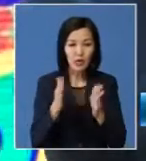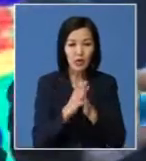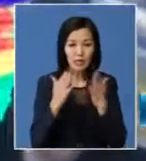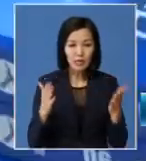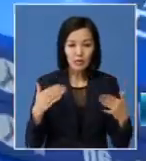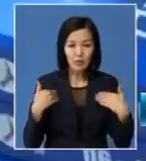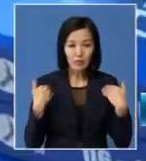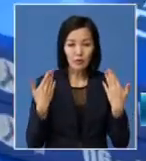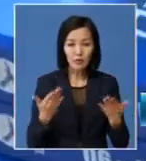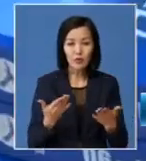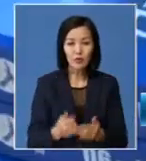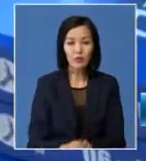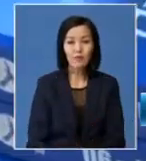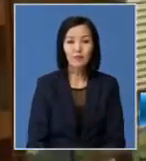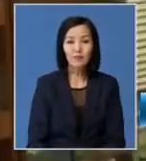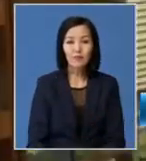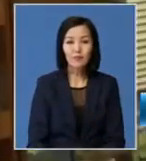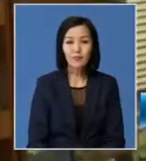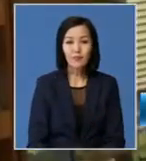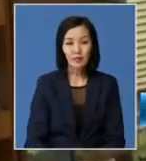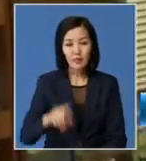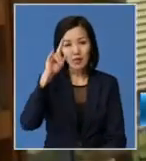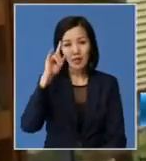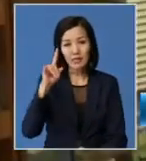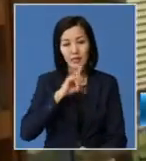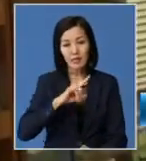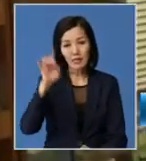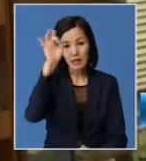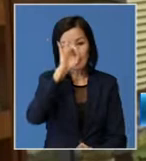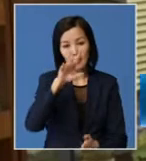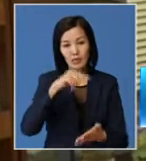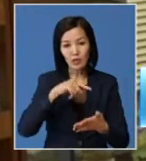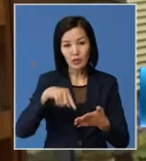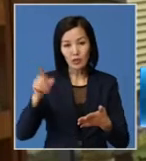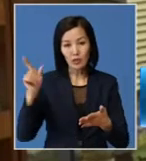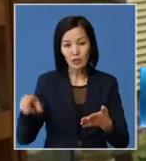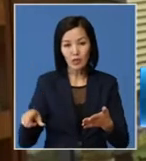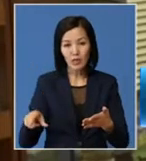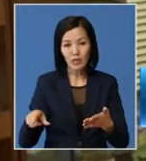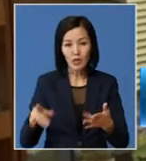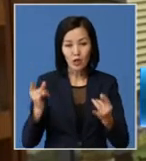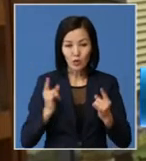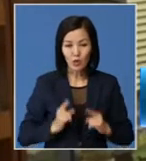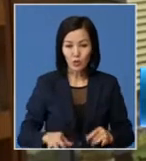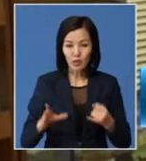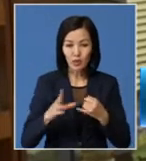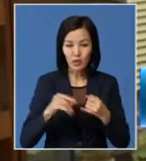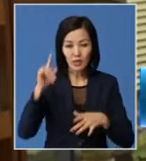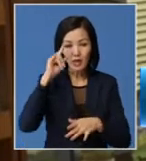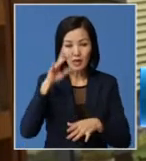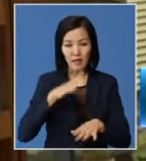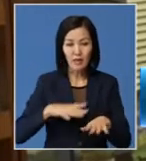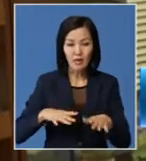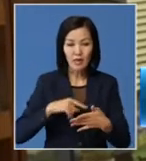тұсауы кесіліп оқырманға жол алды. Бұл қазақтың атақты жазушылары өмірге келген жер. Ол енді халық ақындары туралы айтылды